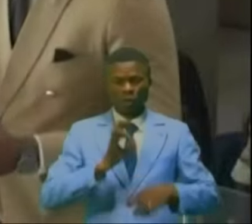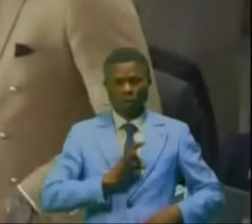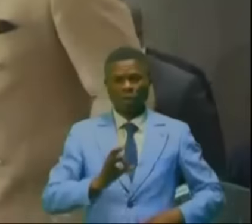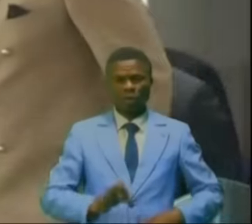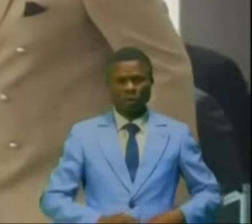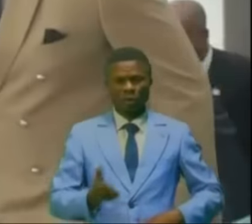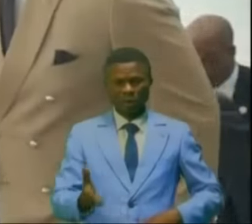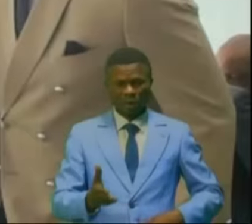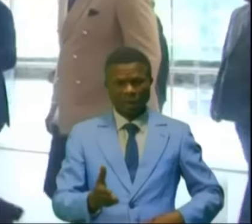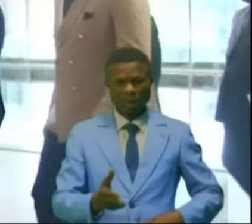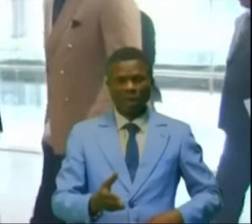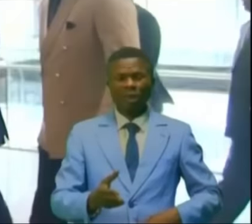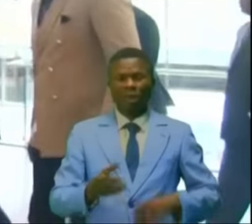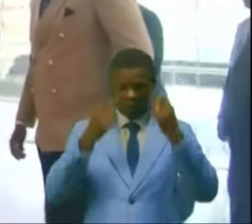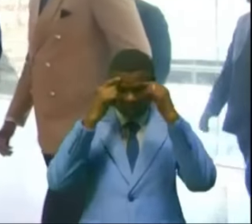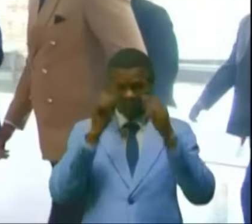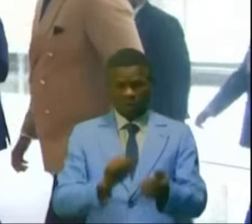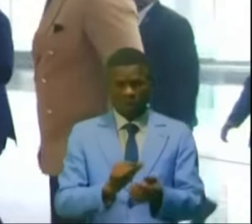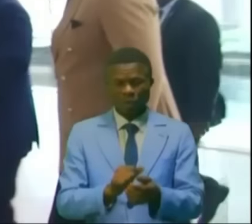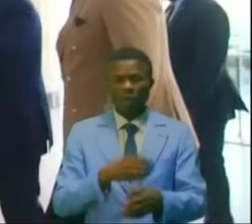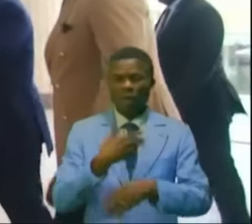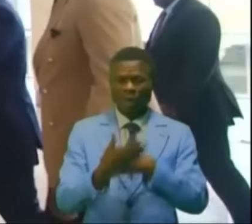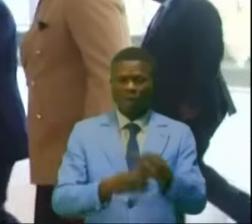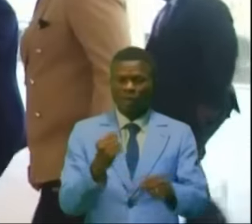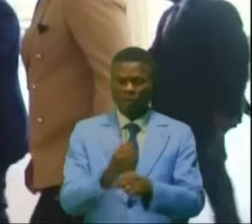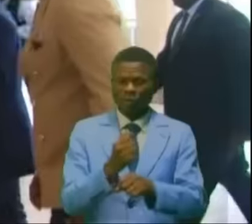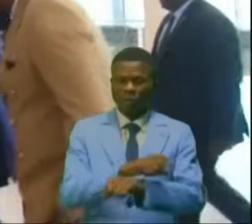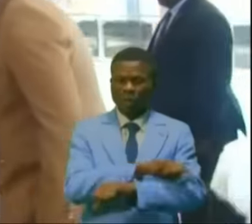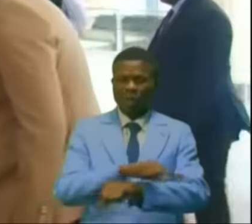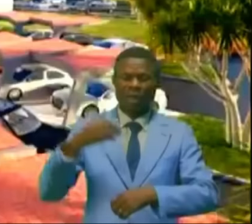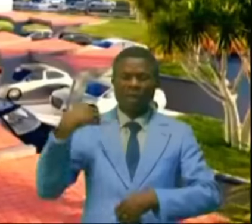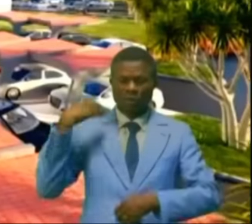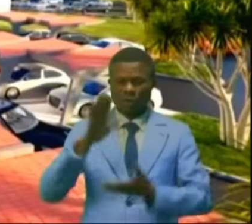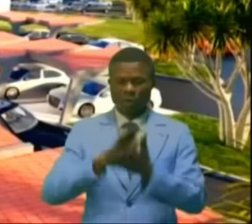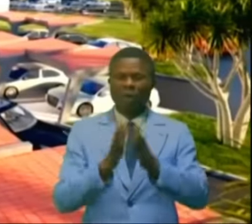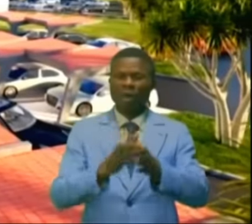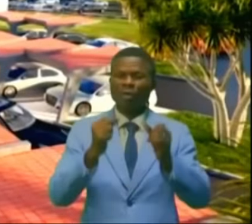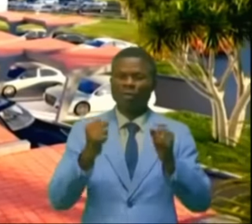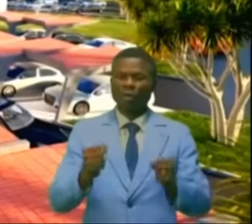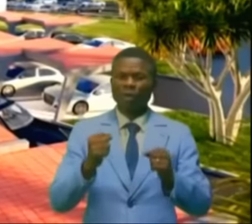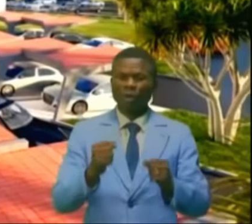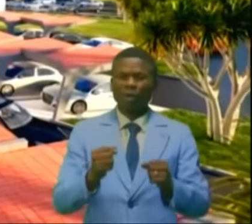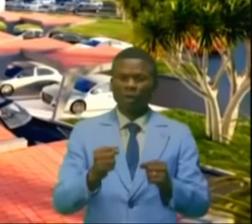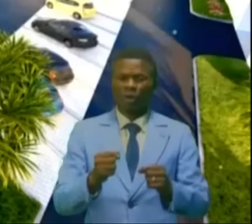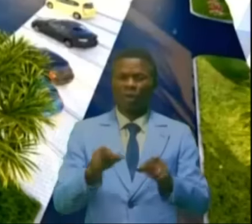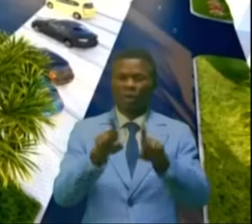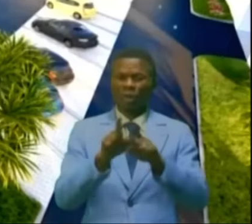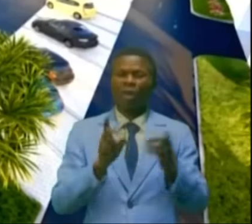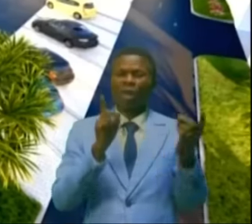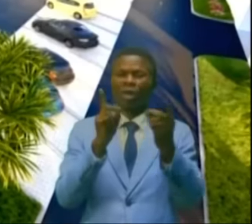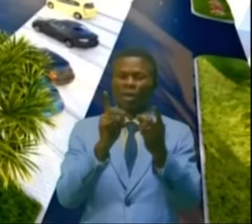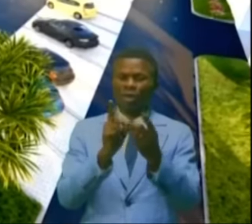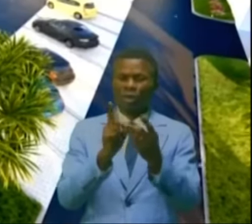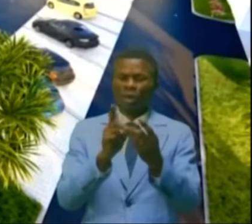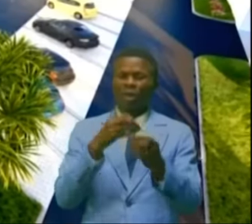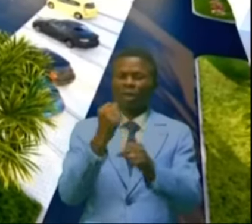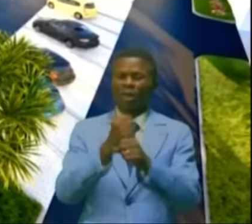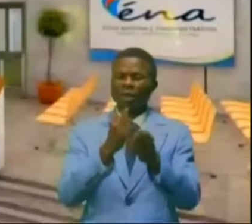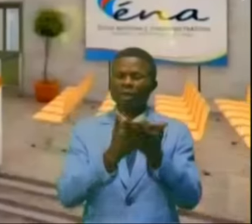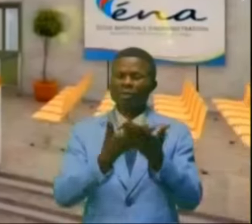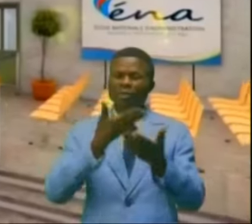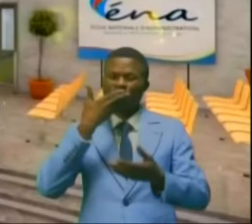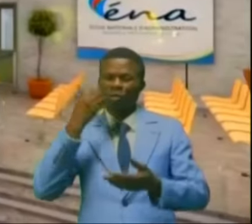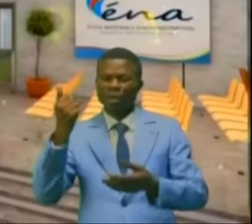Félix Antoine Tshisekedi Tshilombo, d'œuvrer pour une administration publique efficace, intègre et au rendez-vous du rendement au sein de laquelle